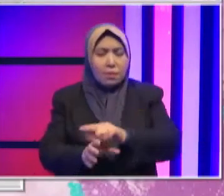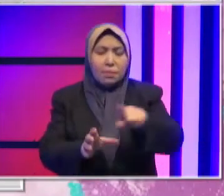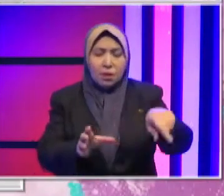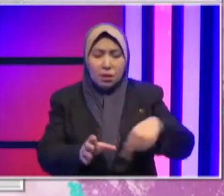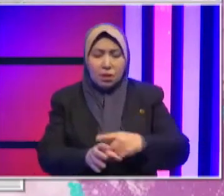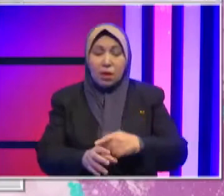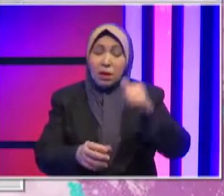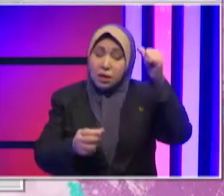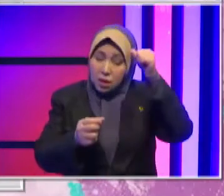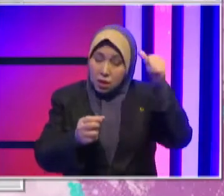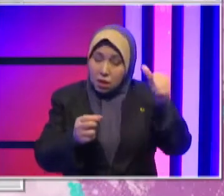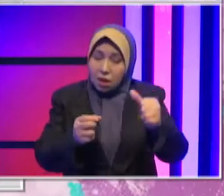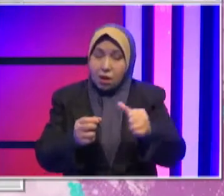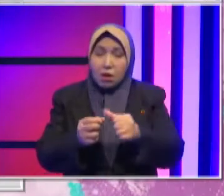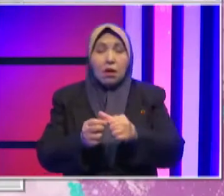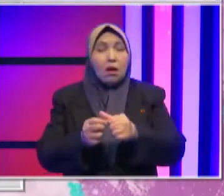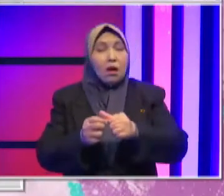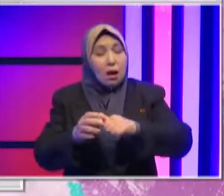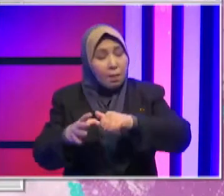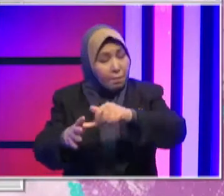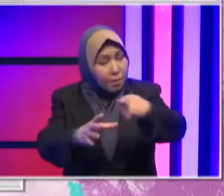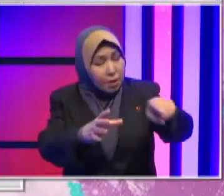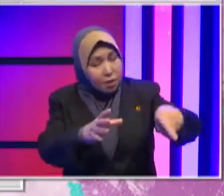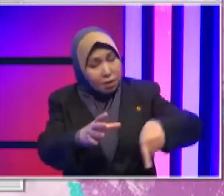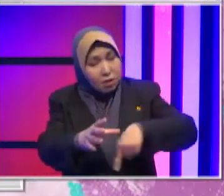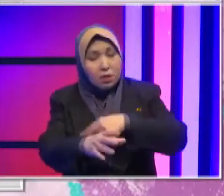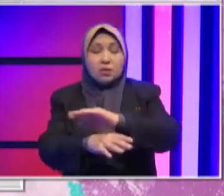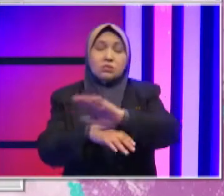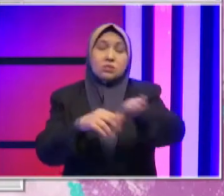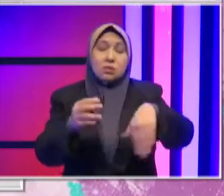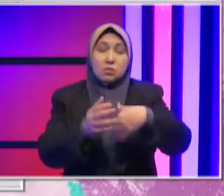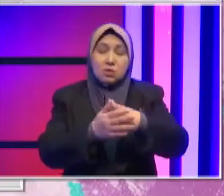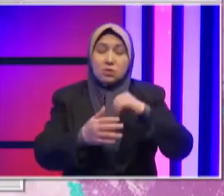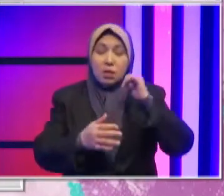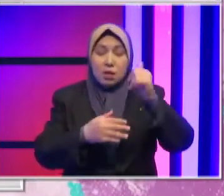بينهم كل إلينا